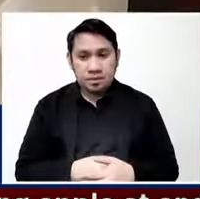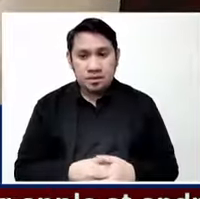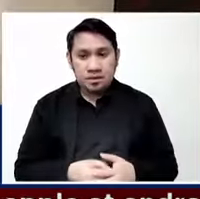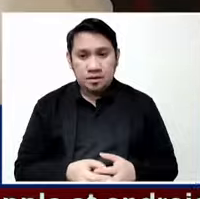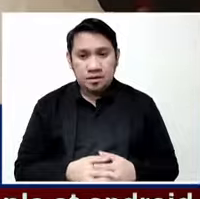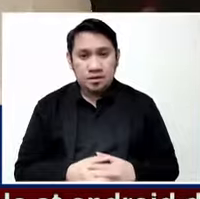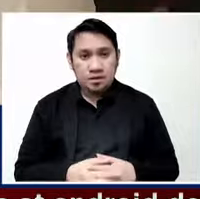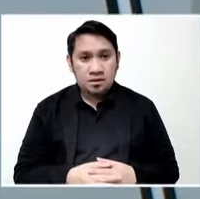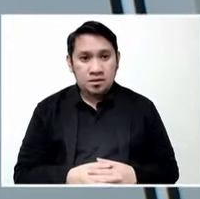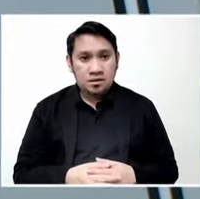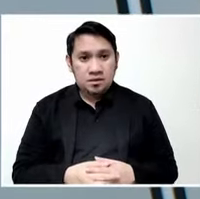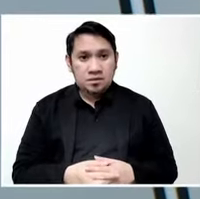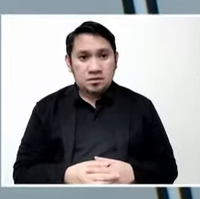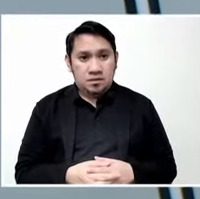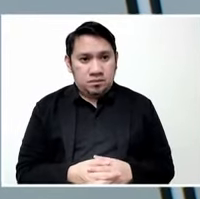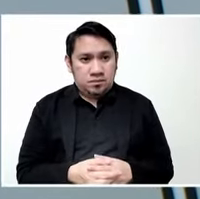News.